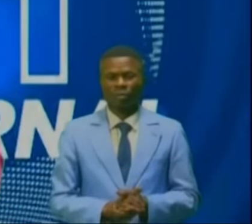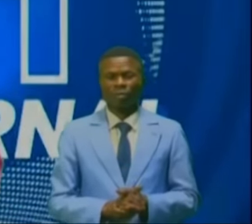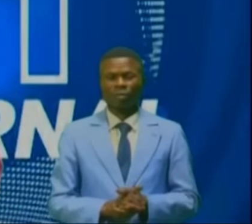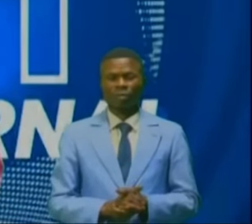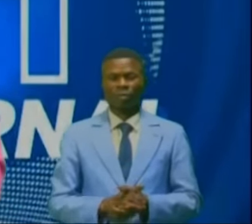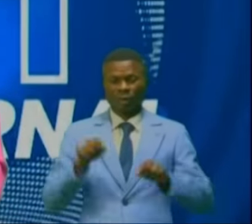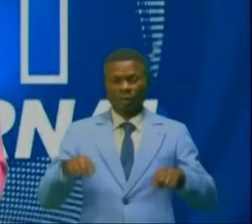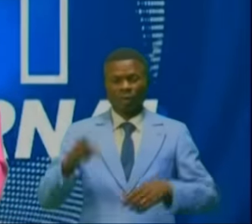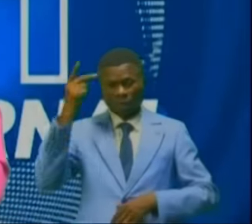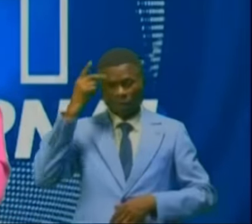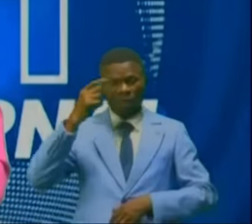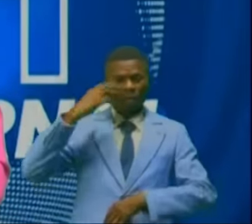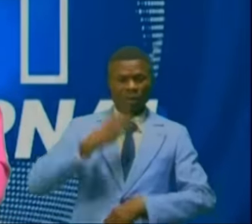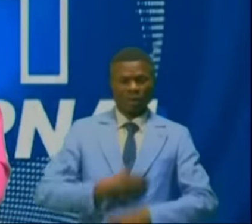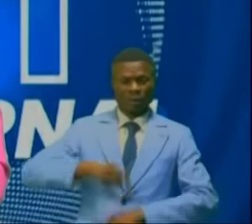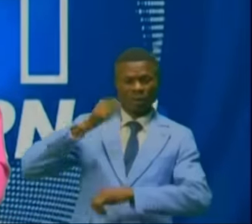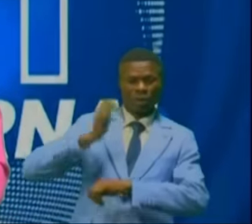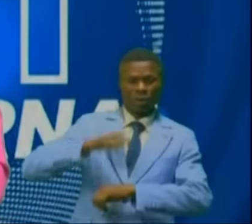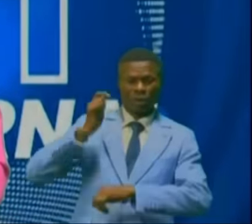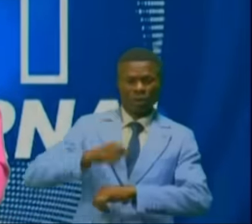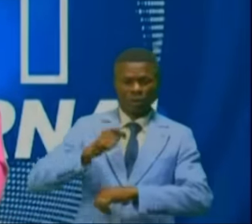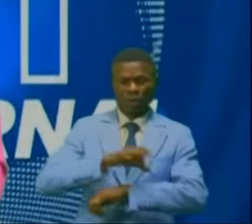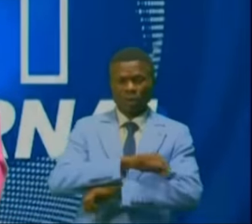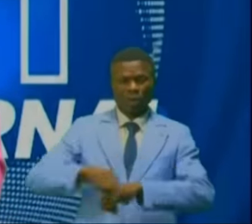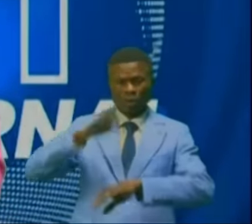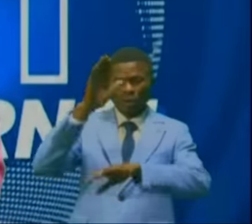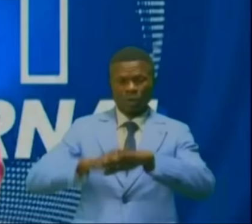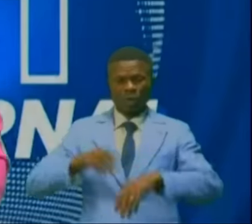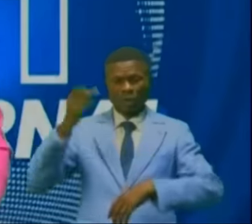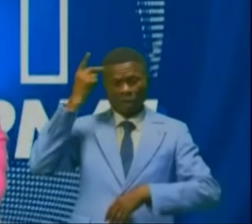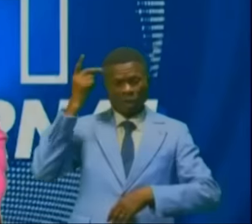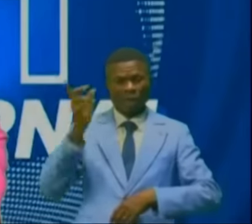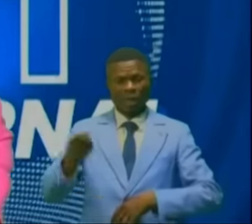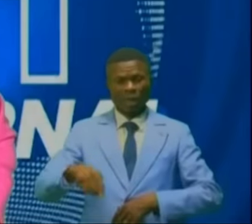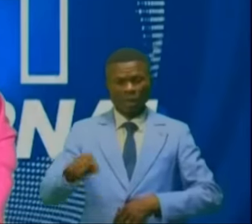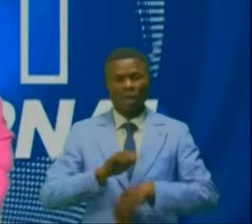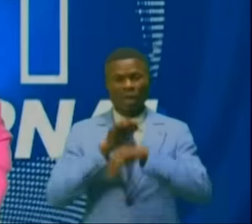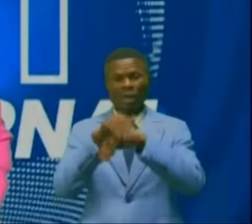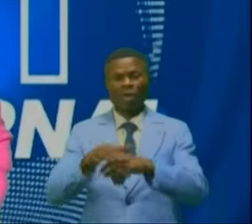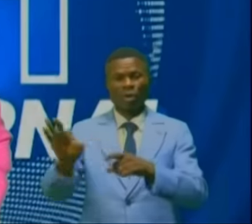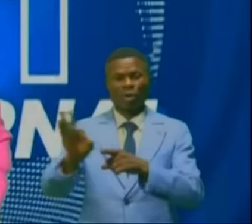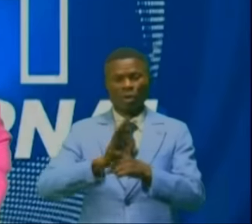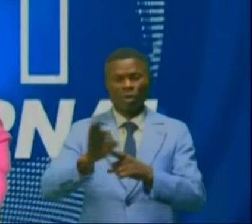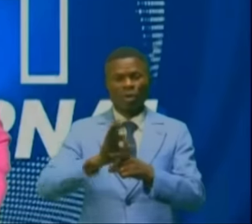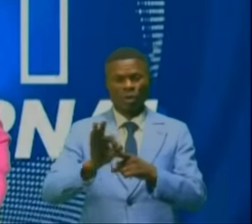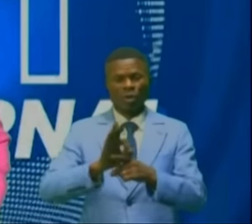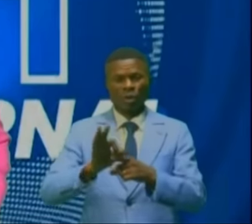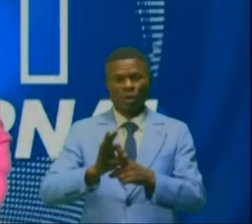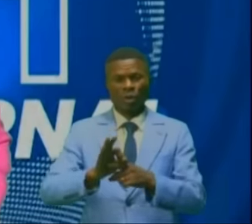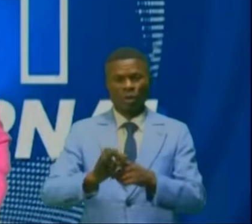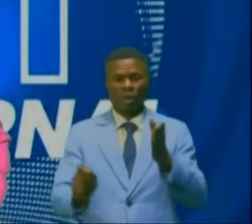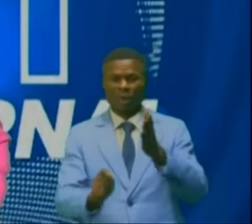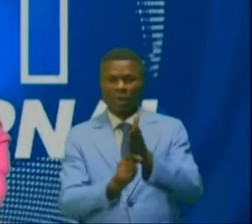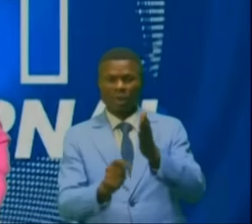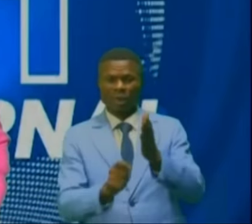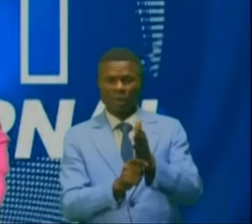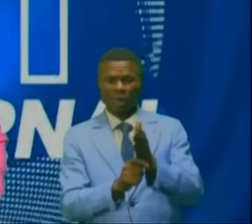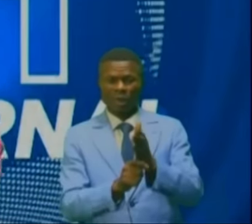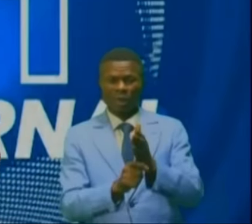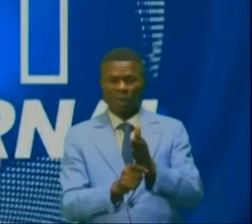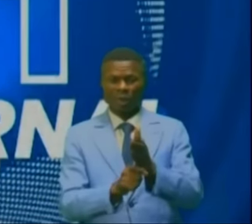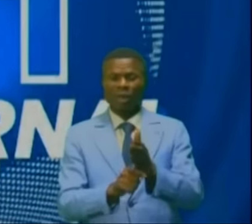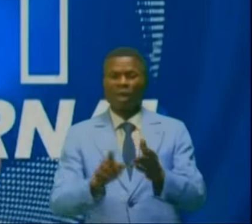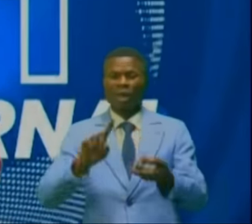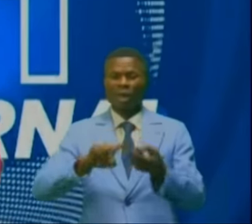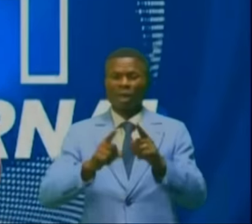à Kinshasa, les magistrats et juges de la Cour d'appel de Kinshasa-Gombe ont suivi une formation sur les techniques et